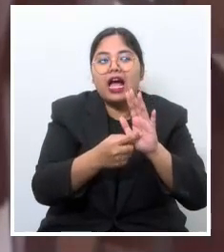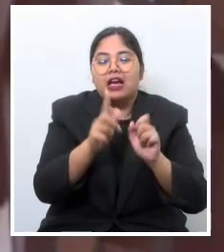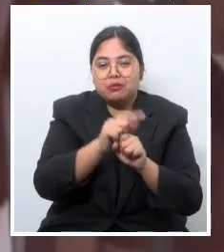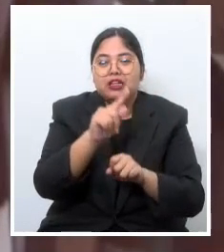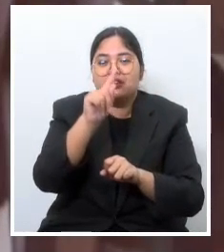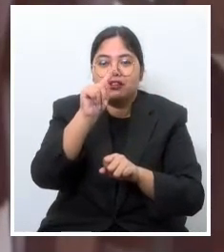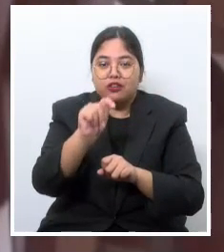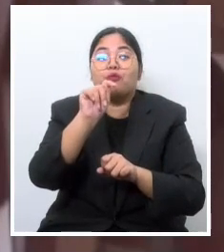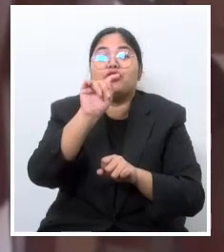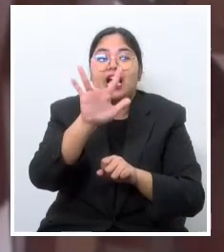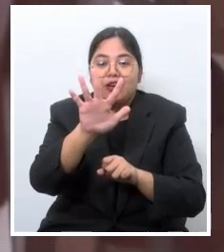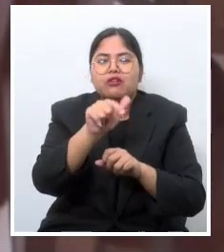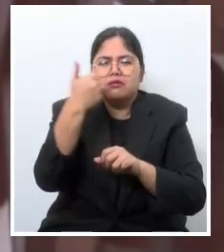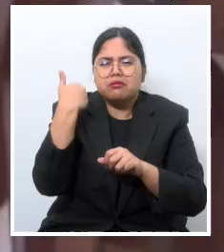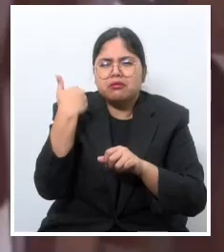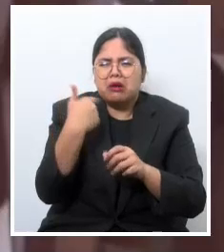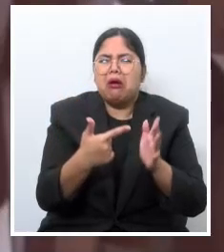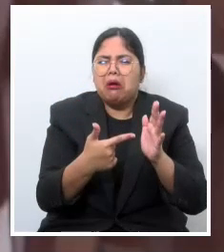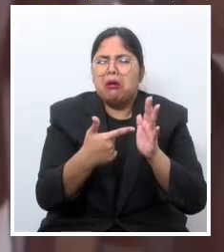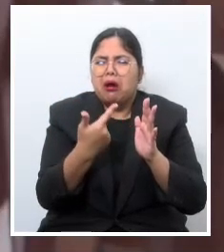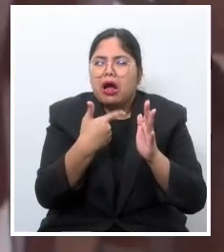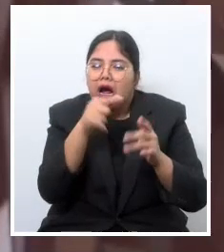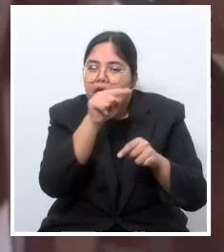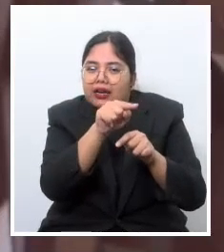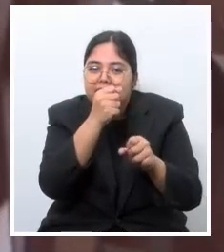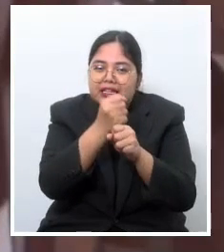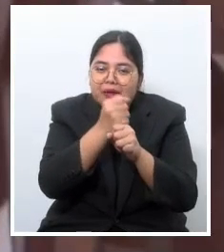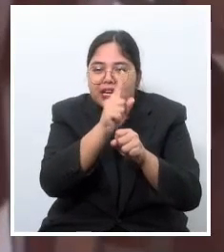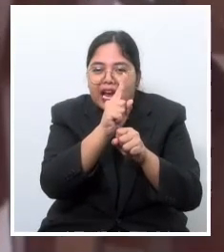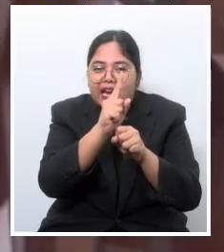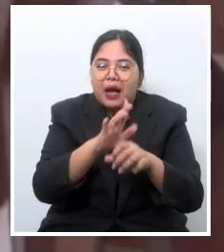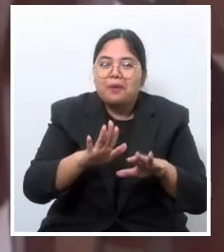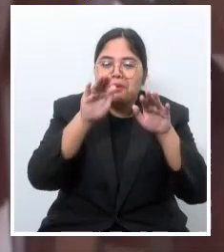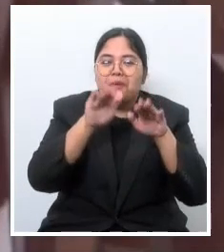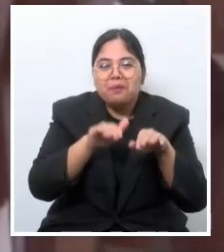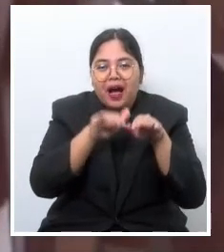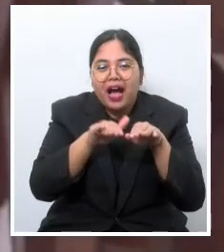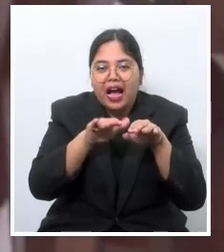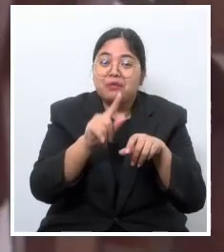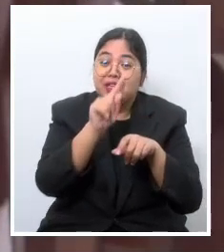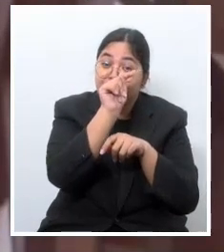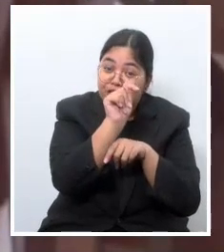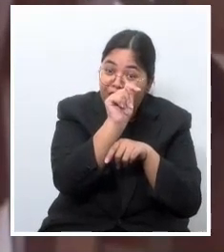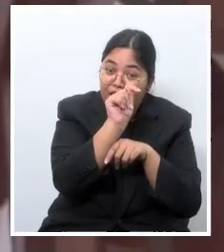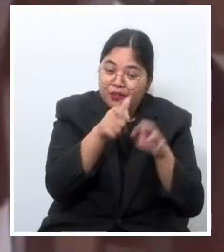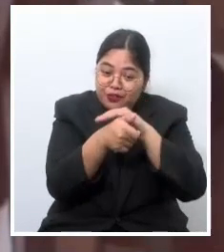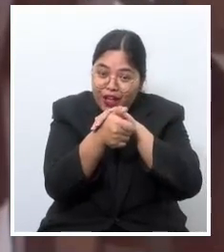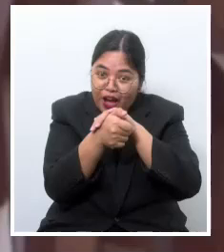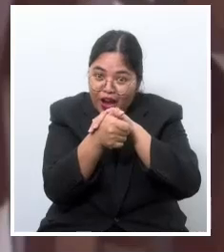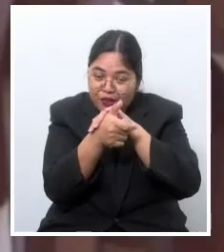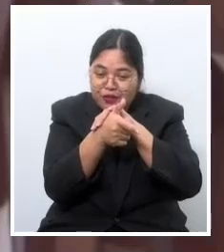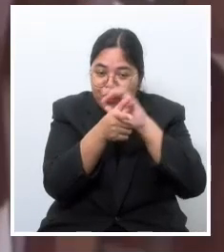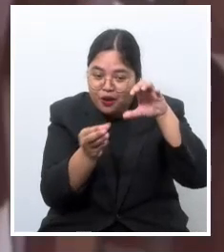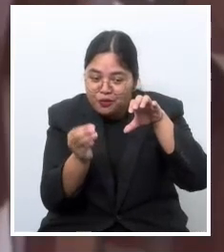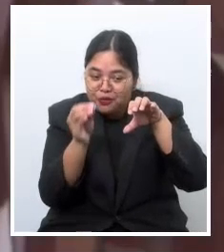เฒ่าตัวทผุเฒ่าเราจะบอกเด็กว่าม้าขี่หลักวิธีการก็คือมีเต่า 1ตัวเต่าตัวนี้ใหญ่มากสามารถที่จะ